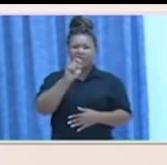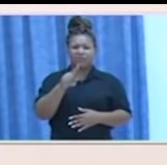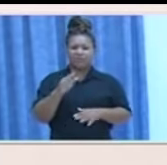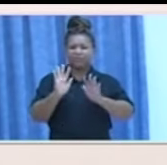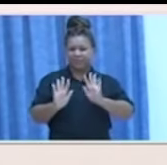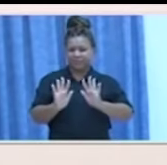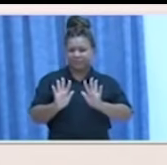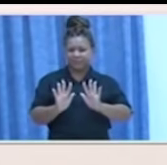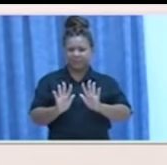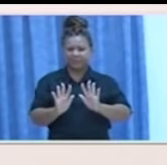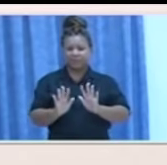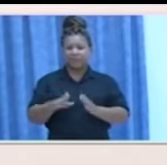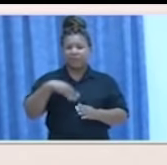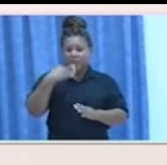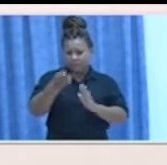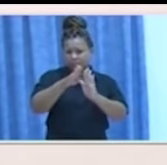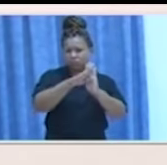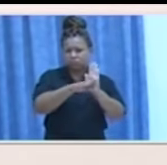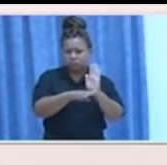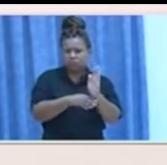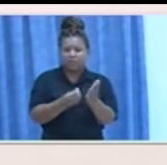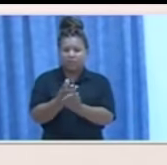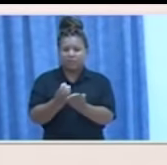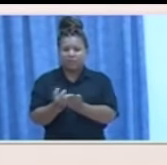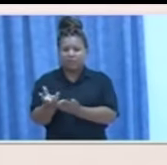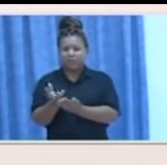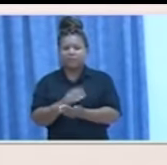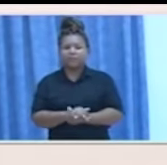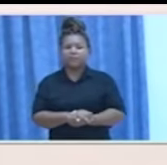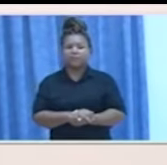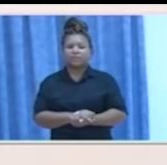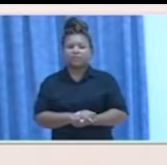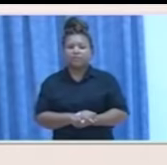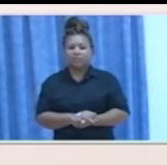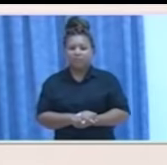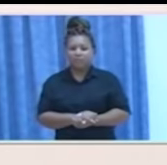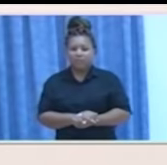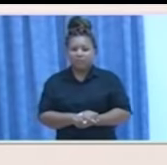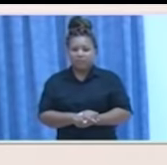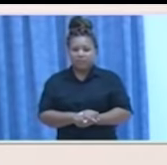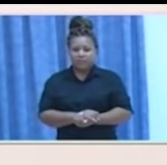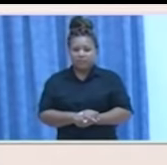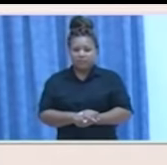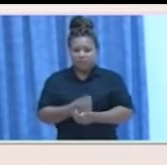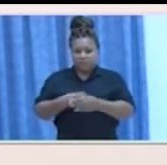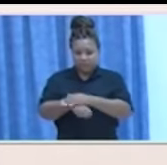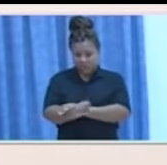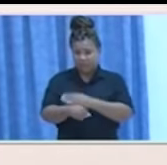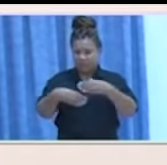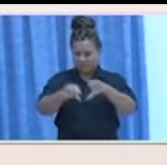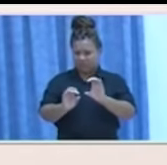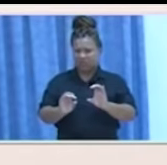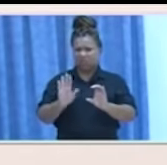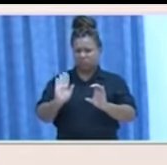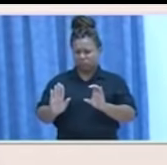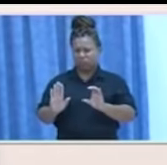détails qui n'est pas avec nous là. Mais puis, l'autre prochain conférence est capable de faire tout gagner. Mais bon, c'est celui qui vit ici. Si nous